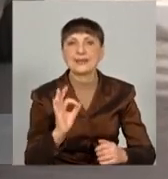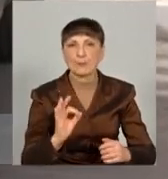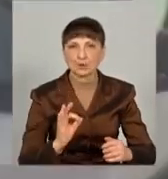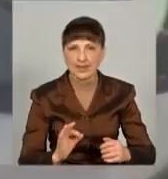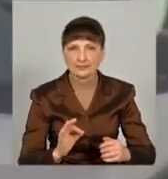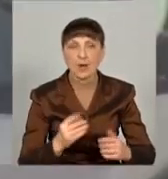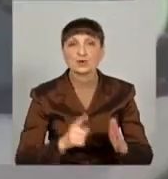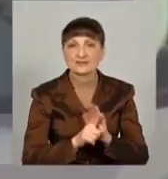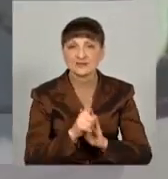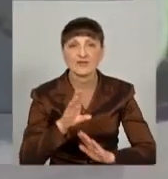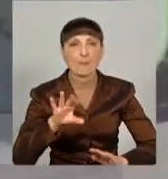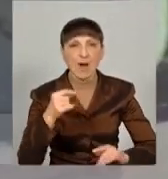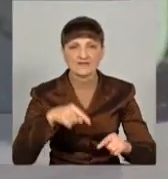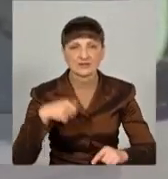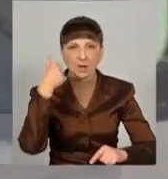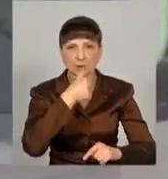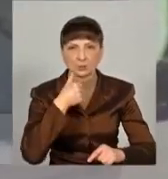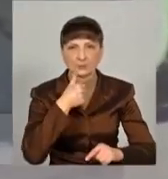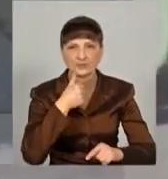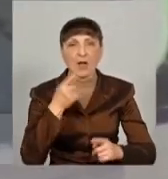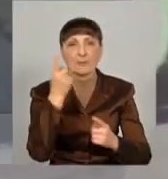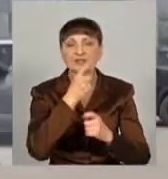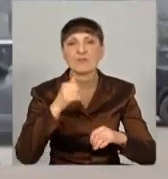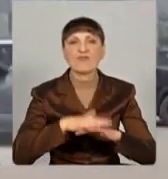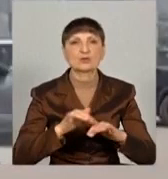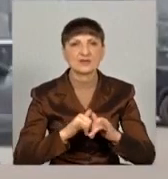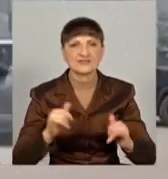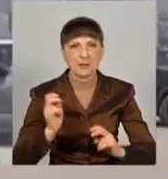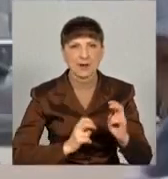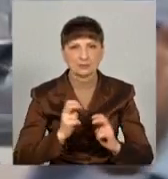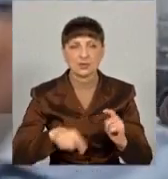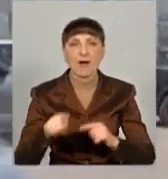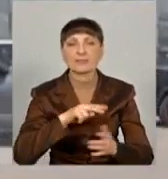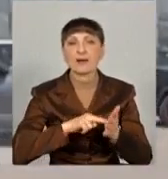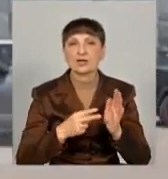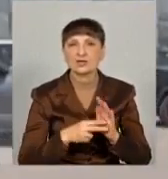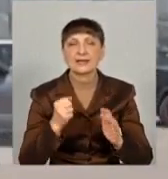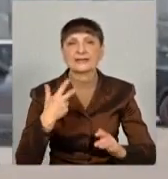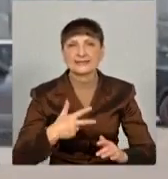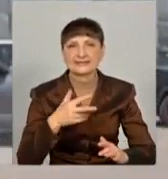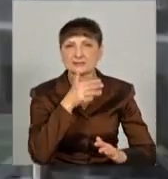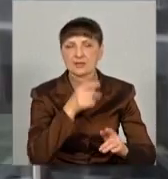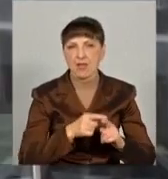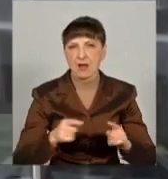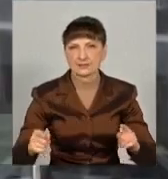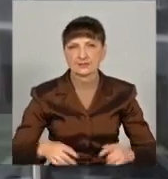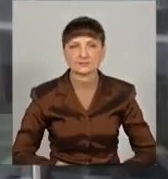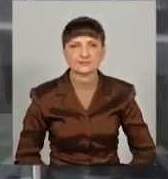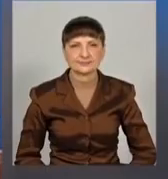4%, стартовала в стране в мае этого года. По данным Фонда развития промышленности, она рассчитана на 30 лет.